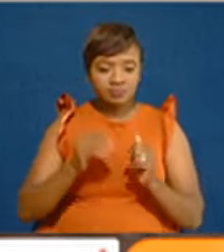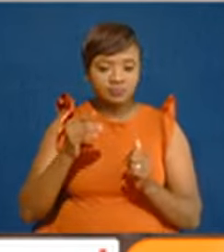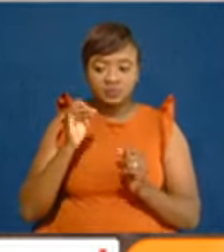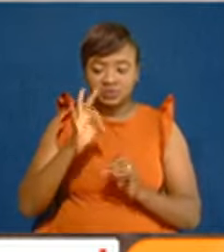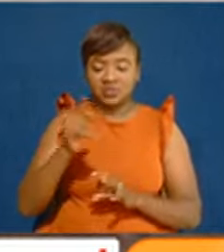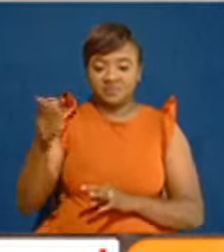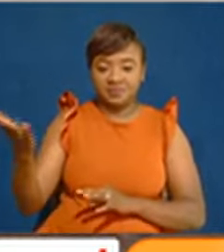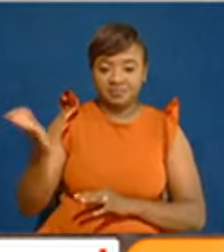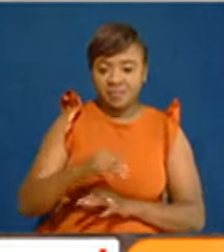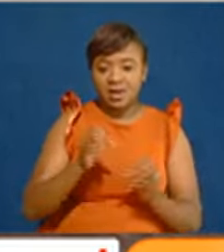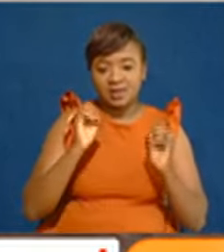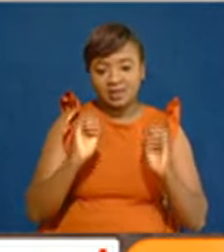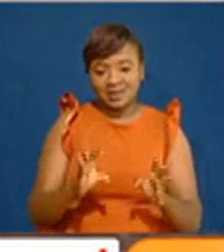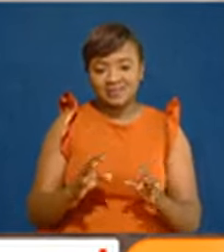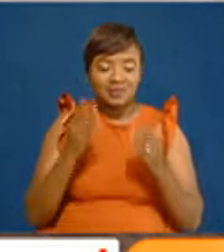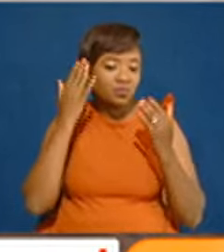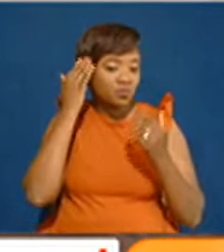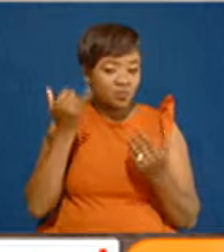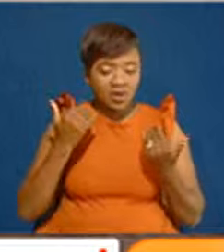wapi na